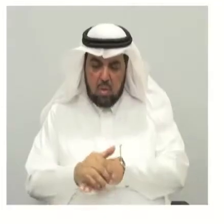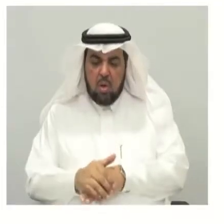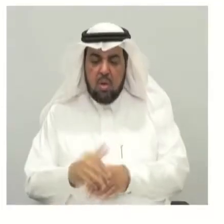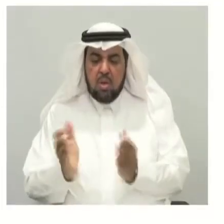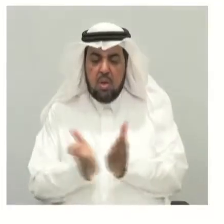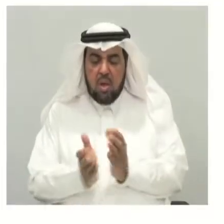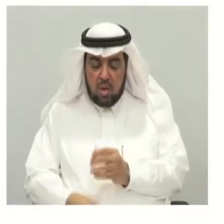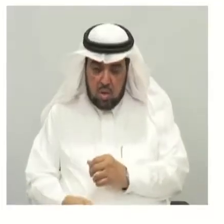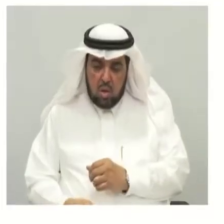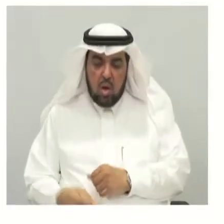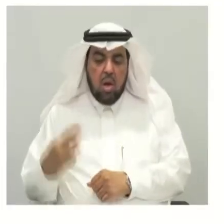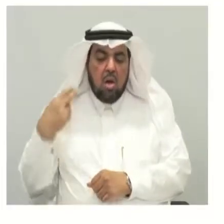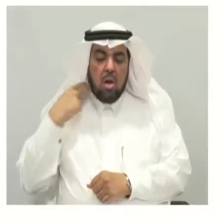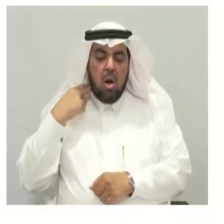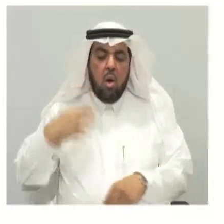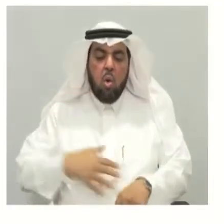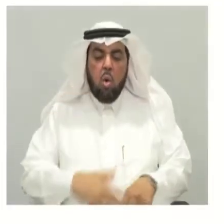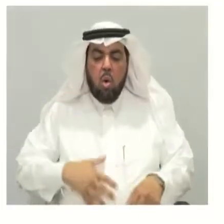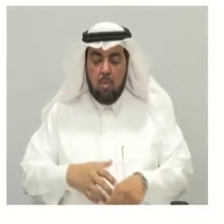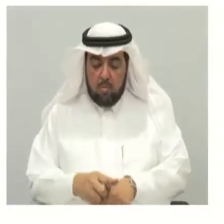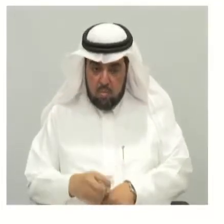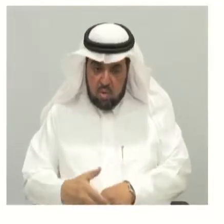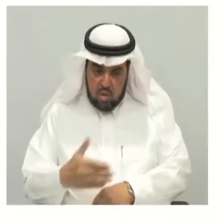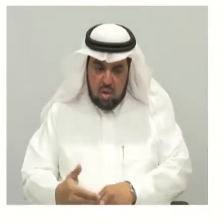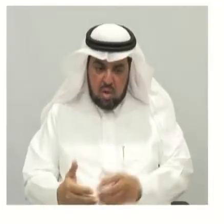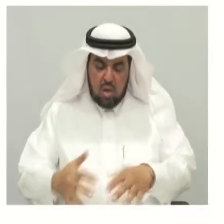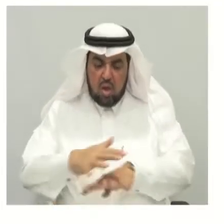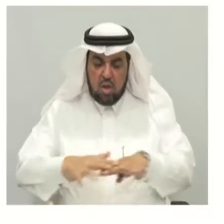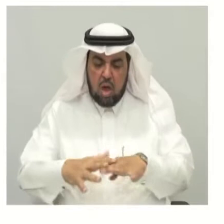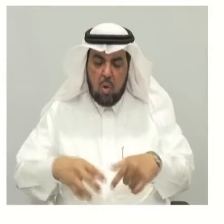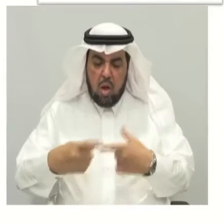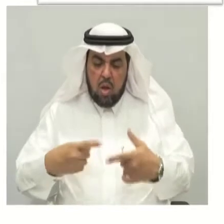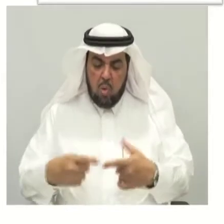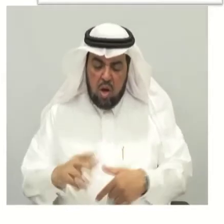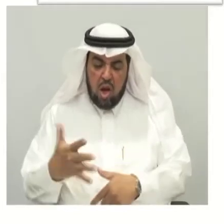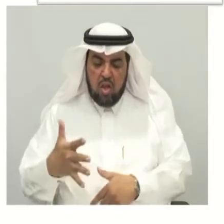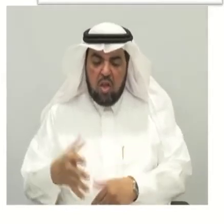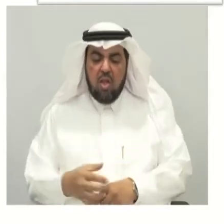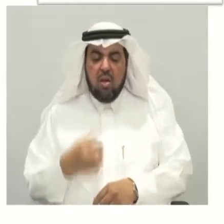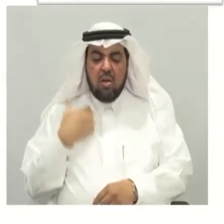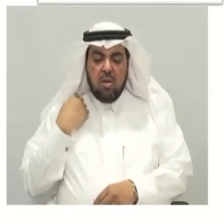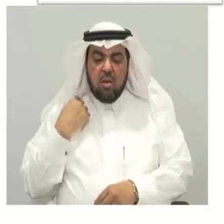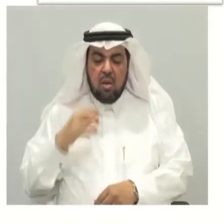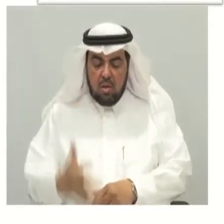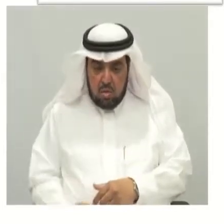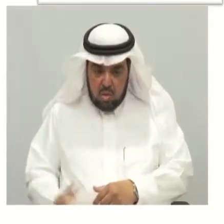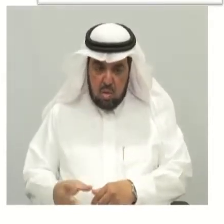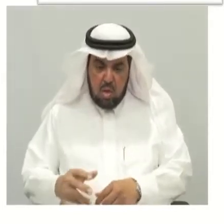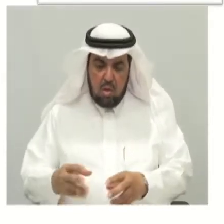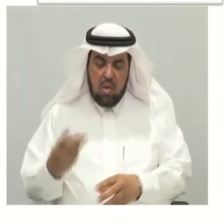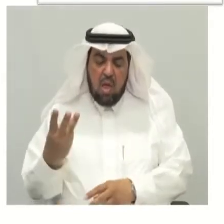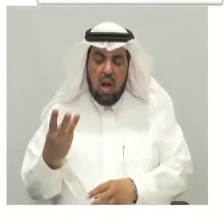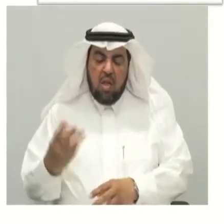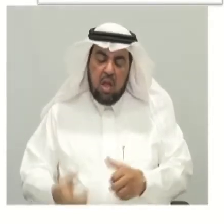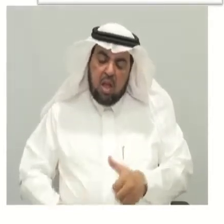الله اليوم في موضوعنا، سوف نتابع الجدول الدوري الحديث. لدينا كالعادة ثلاثية